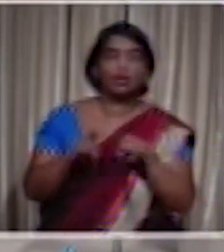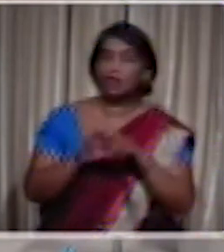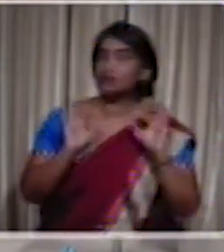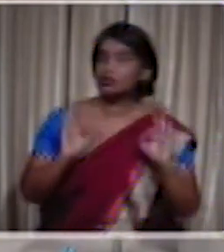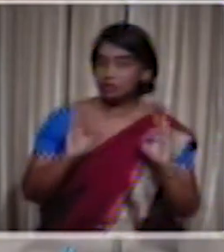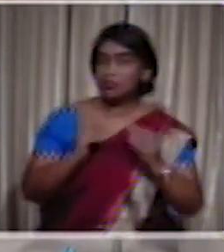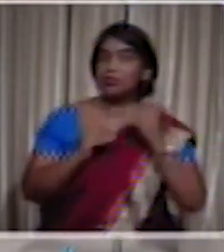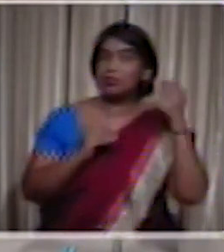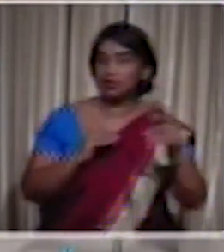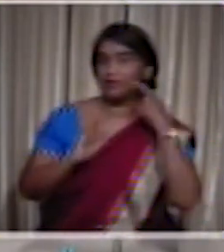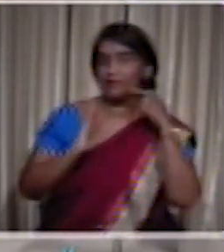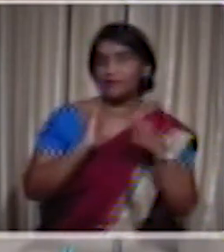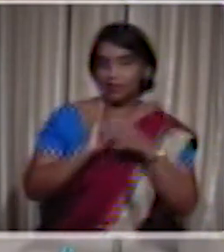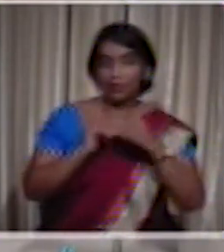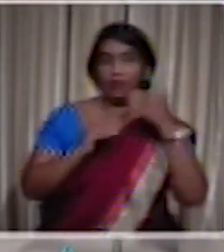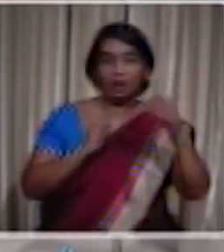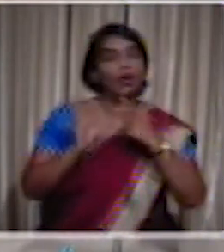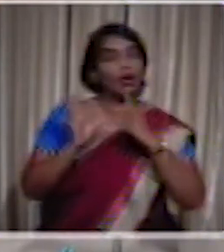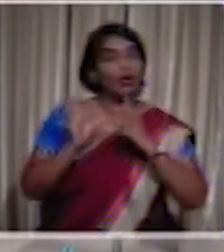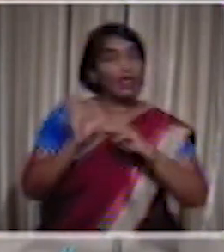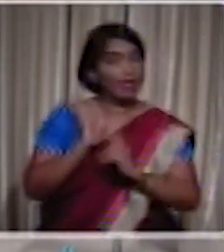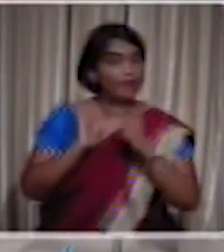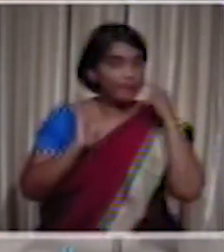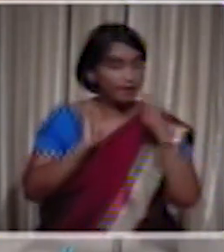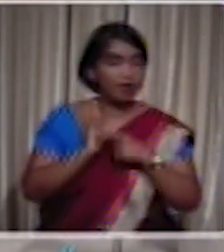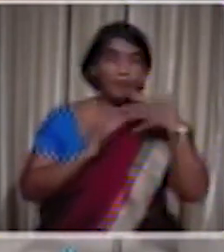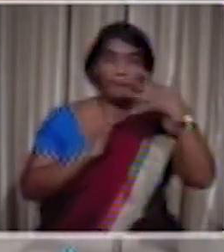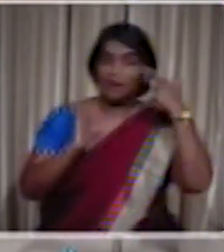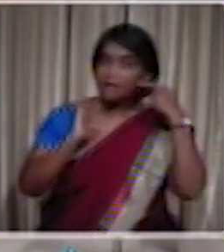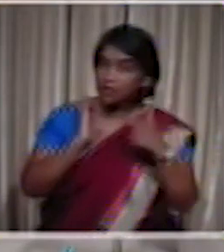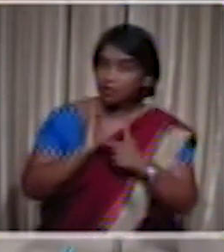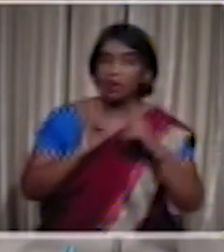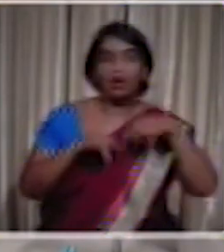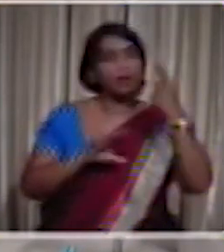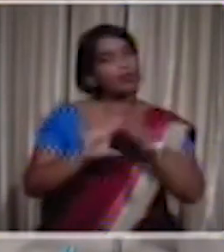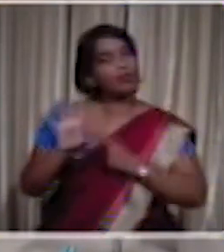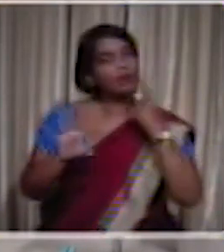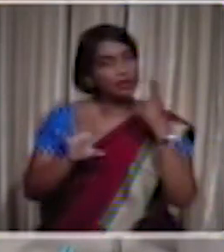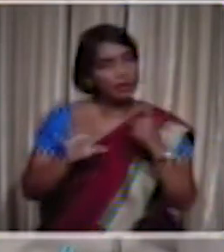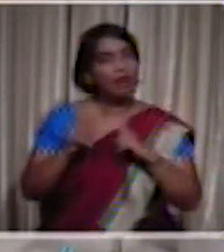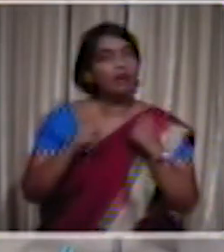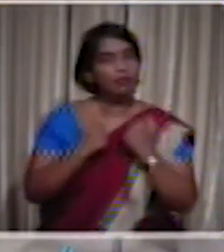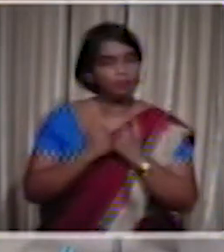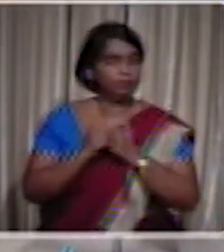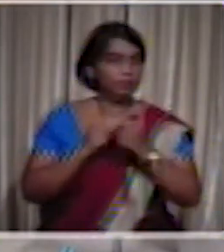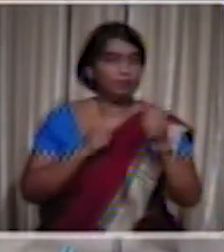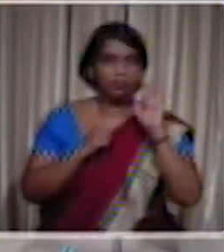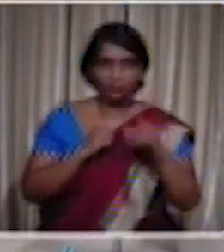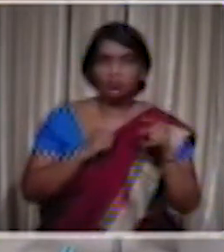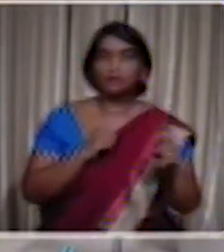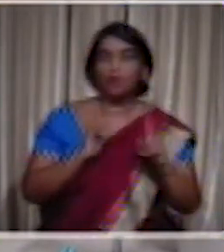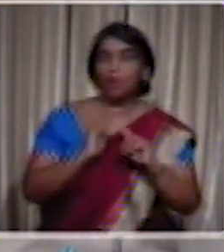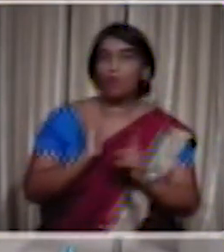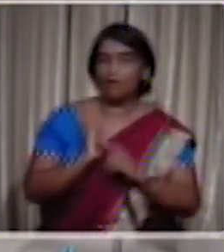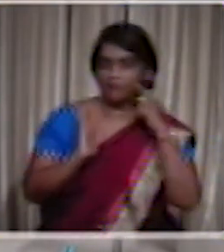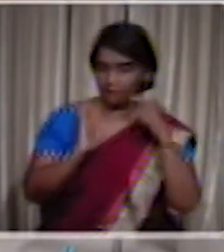වෙනවා ඊළඟ විභාගයට ඒතර ඊළඟ උසස් පෙළ විභාගයේ පහේ ශිෂ්‍යත්වය ලබන වෘද්දේ අප්‍රේල් වෙනකොට පැවැත්වීම ප්‍රතිබෙන සාමාන්‍ය